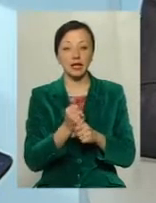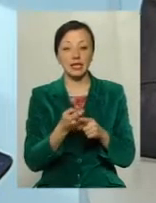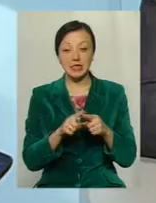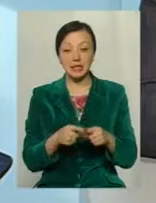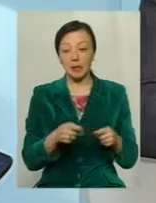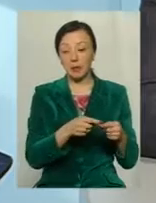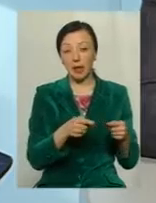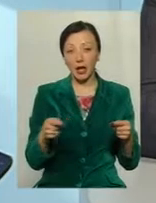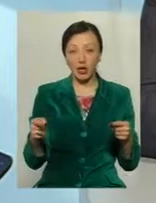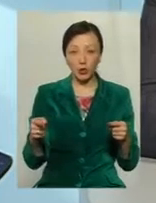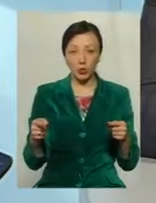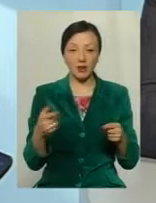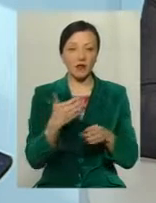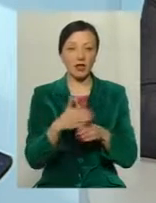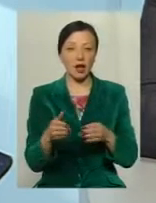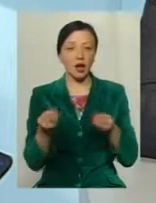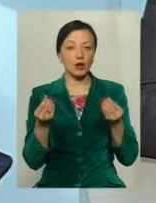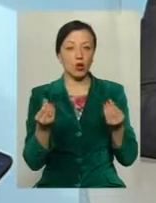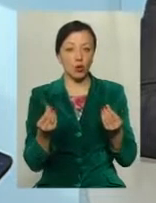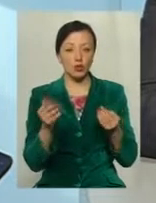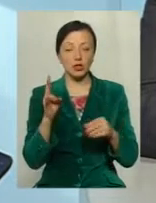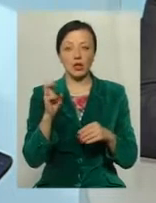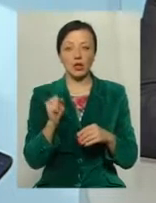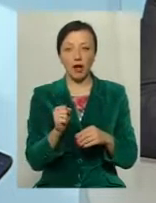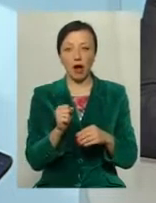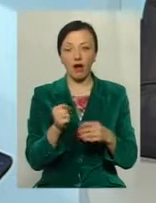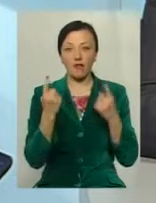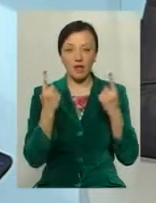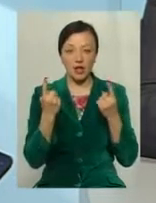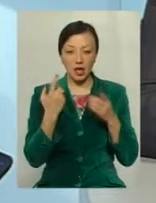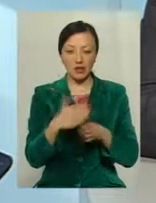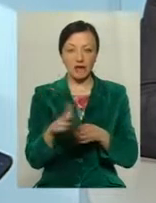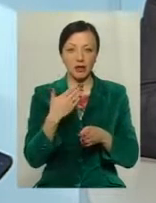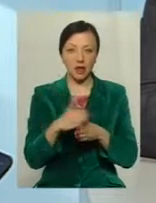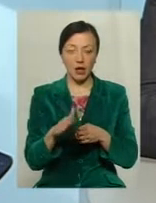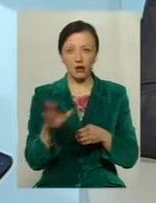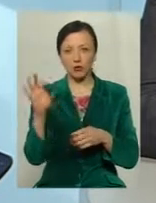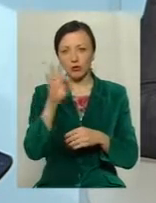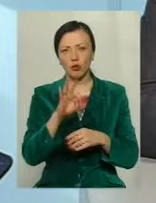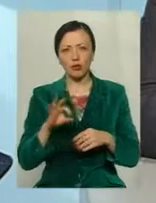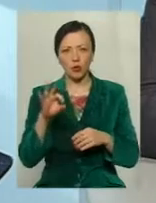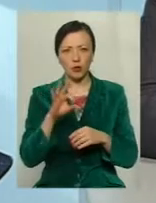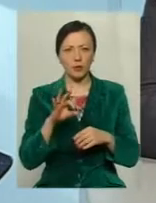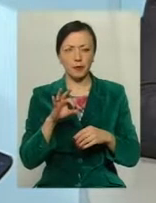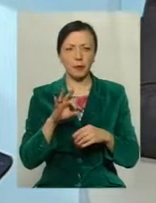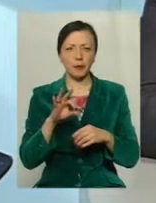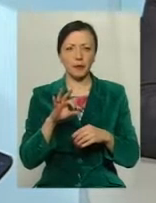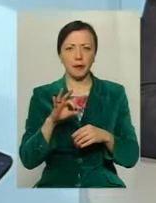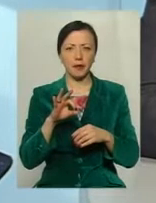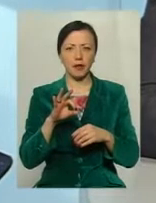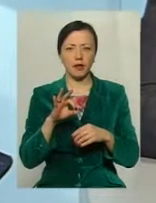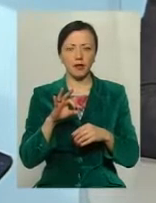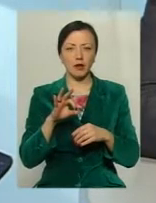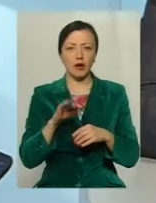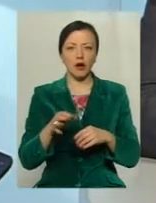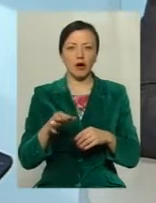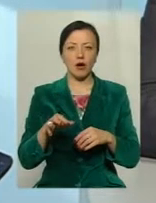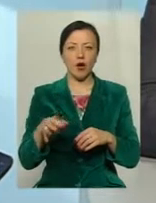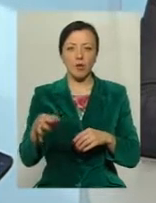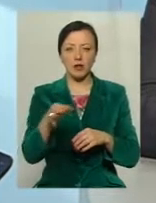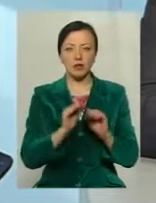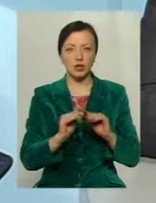місяці, відсутність міністра охорони здоров'я, постійно діючого, як тільки є виконуючий обов'язки. Нові постанови Кабінету міністрів, госпітальні